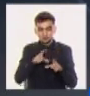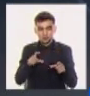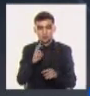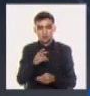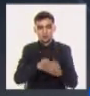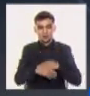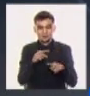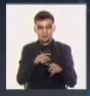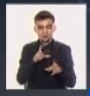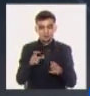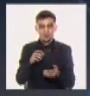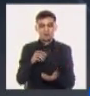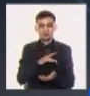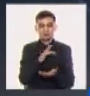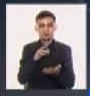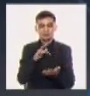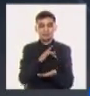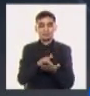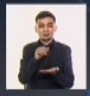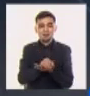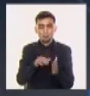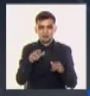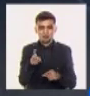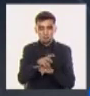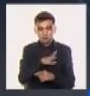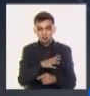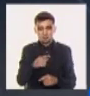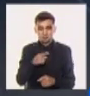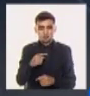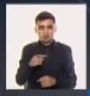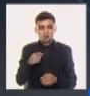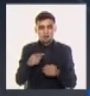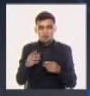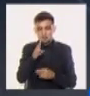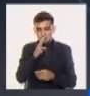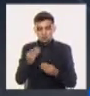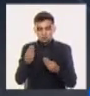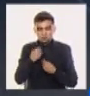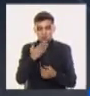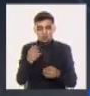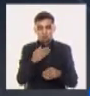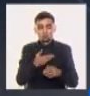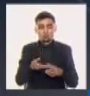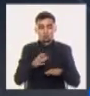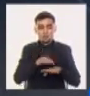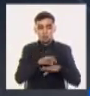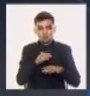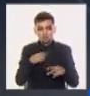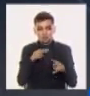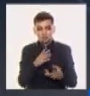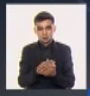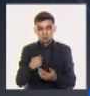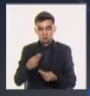отделения центра занятости, чтобы выразить свое недовольство по поводу задержки выплат по уходу за тяжелобольными. Не